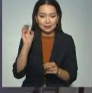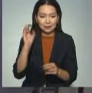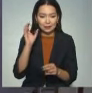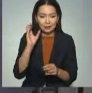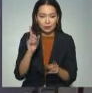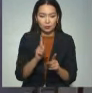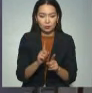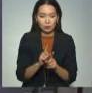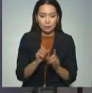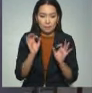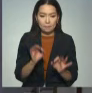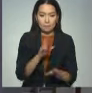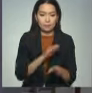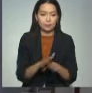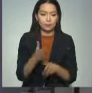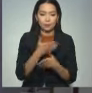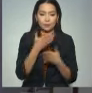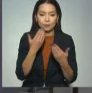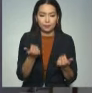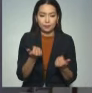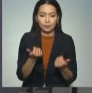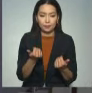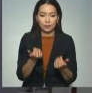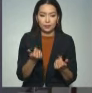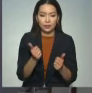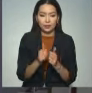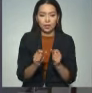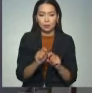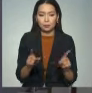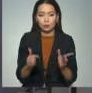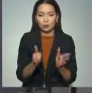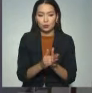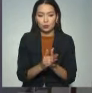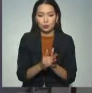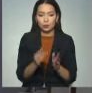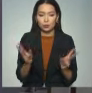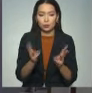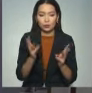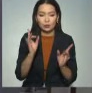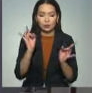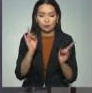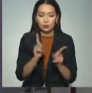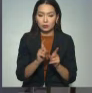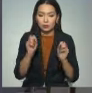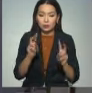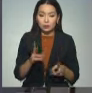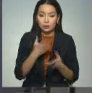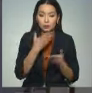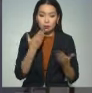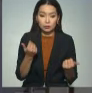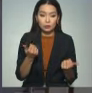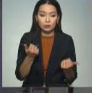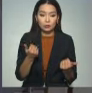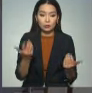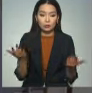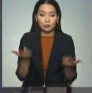проекті бойынша жасалмаған дейді. Және де мектепте орналасқан өртке гидрантында су жоқ. Яғни